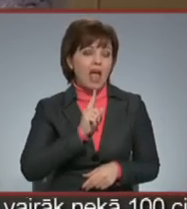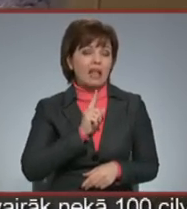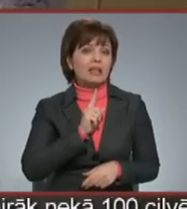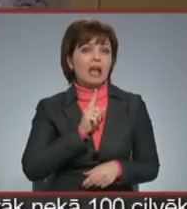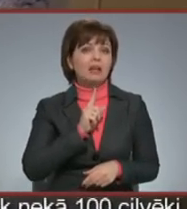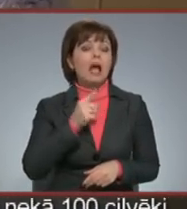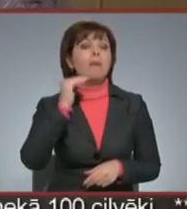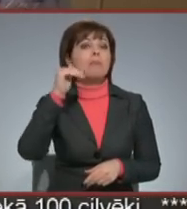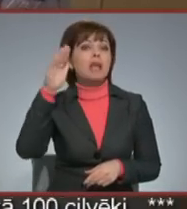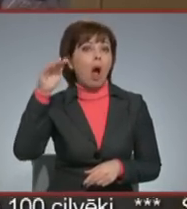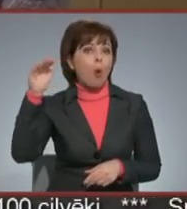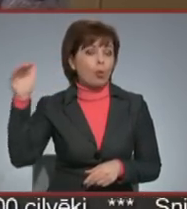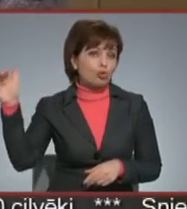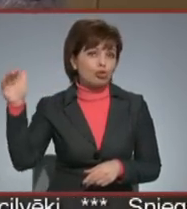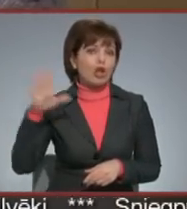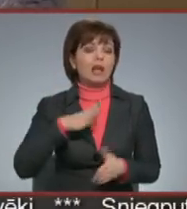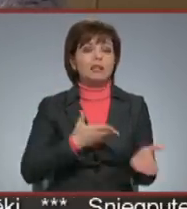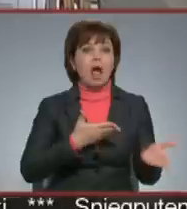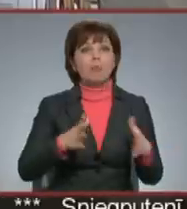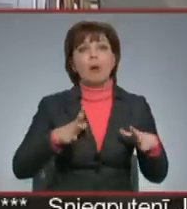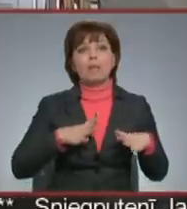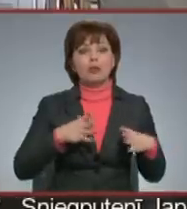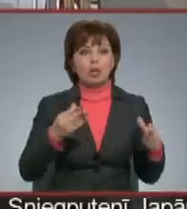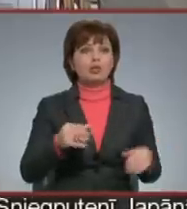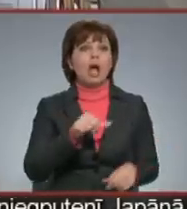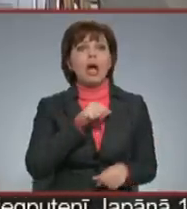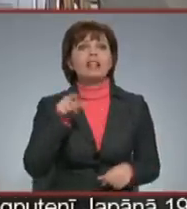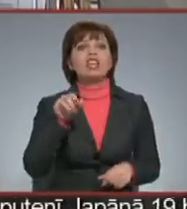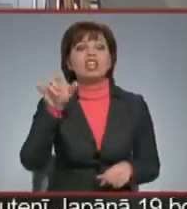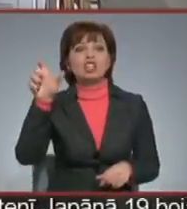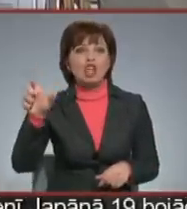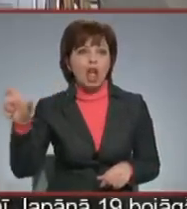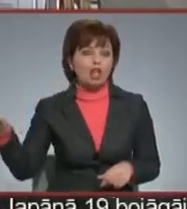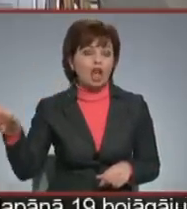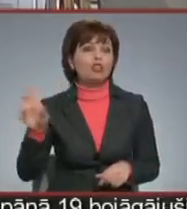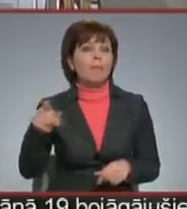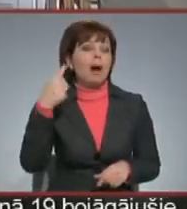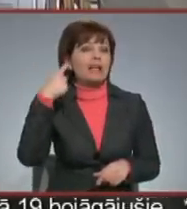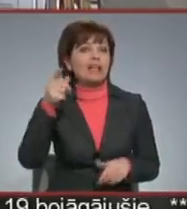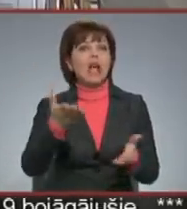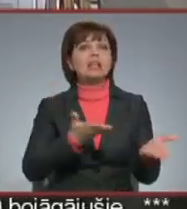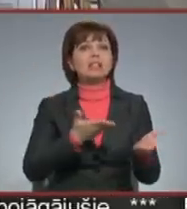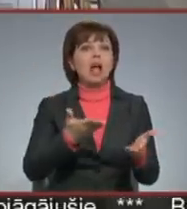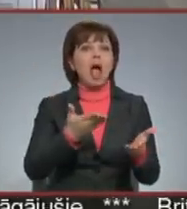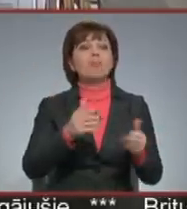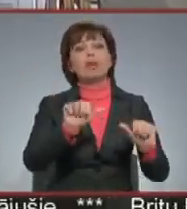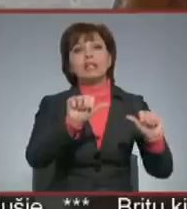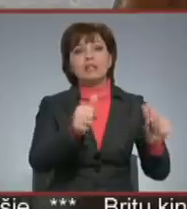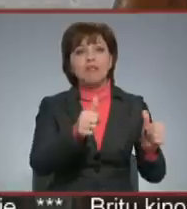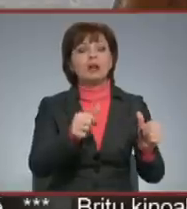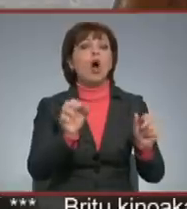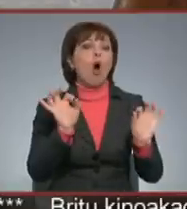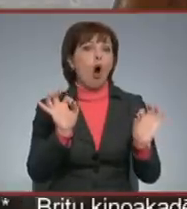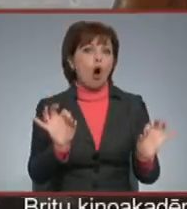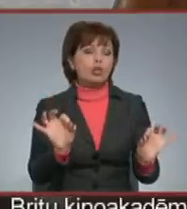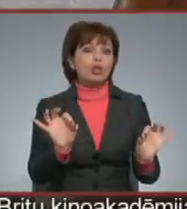atkal pieaugušie cilvēki brīvdienās. Paši tirdzēnieši vērtē, ka ideja par slēpju muzeju izveidi ir pietiekami oriģināla, lai